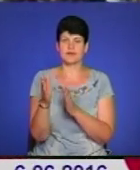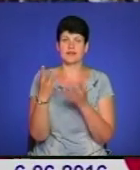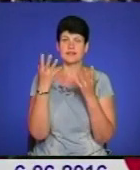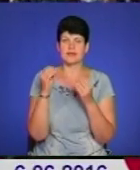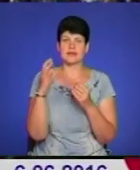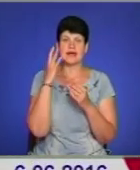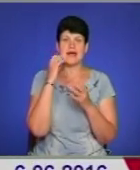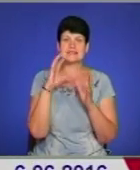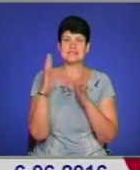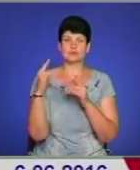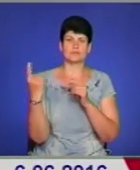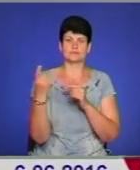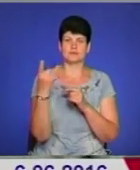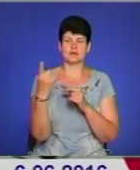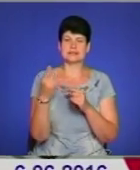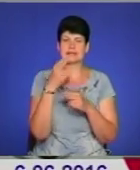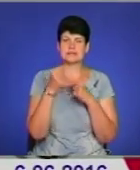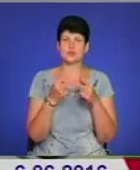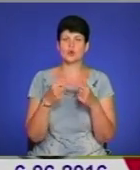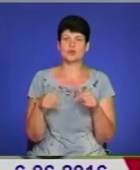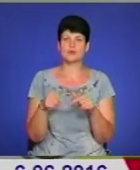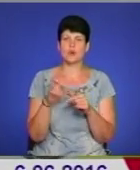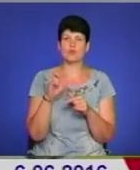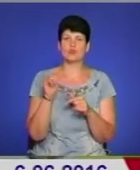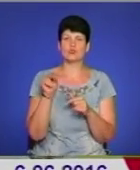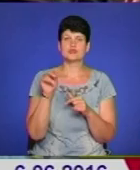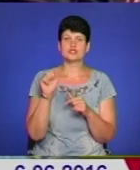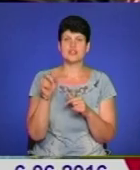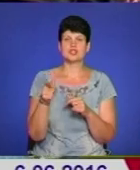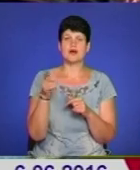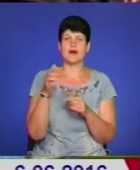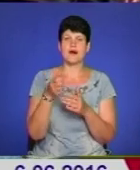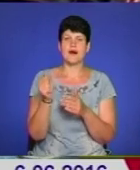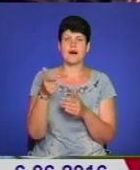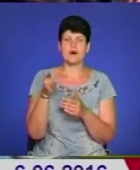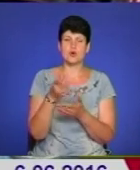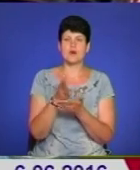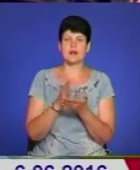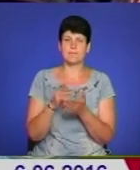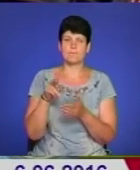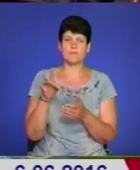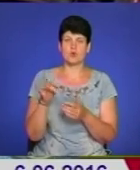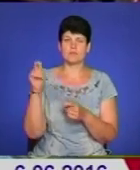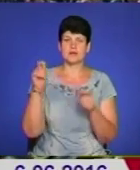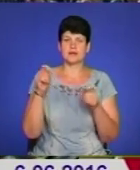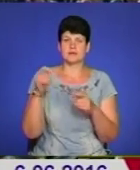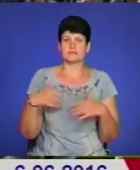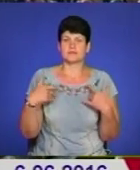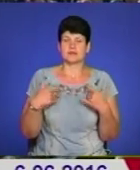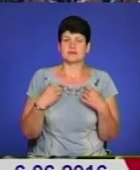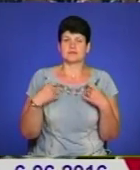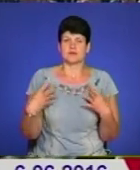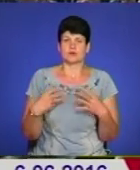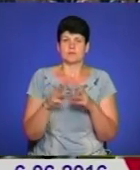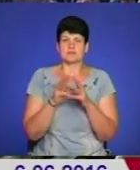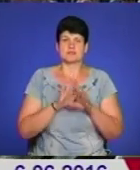саду – вперше. Традиційно організувало свято підприємство «Бучач-Агрохлібпром». Привітати аграріїв зі святом приїхав перший заступник міністра